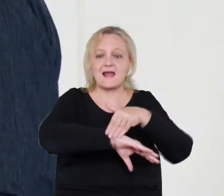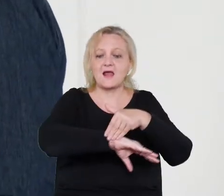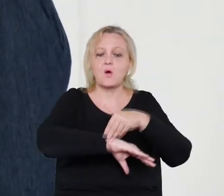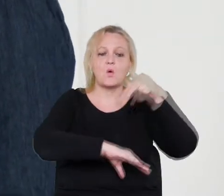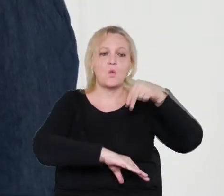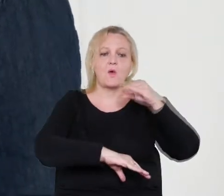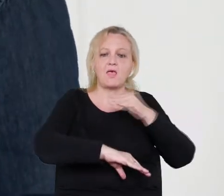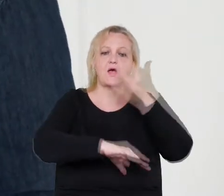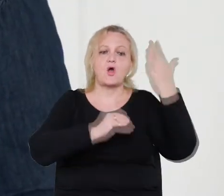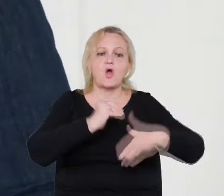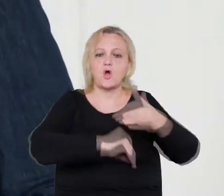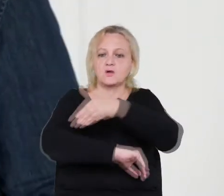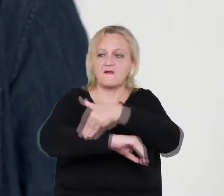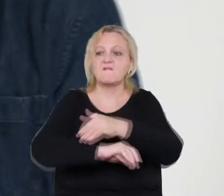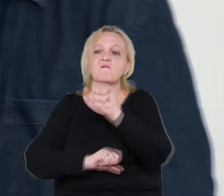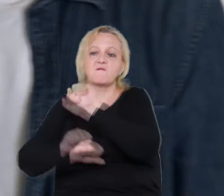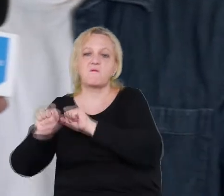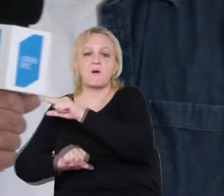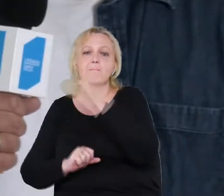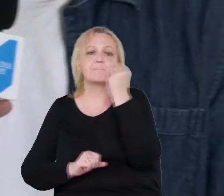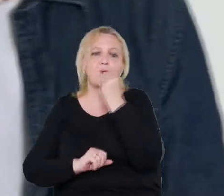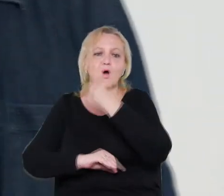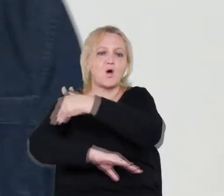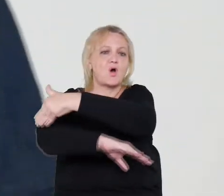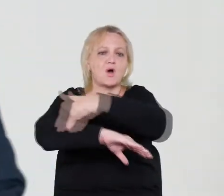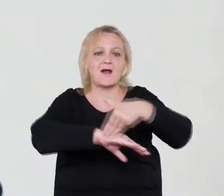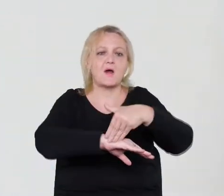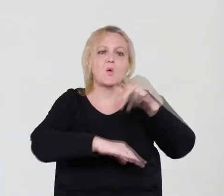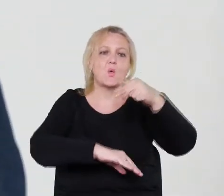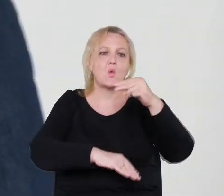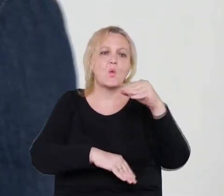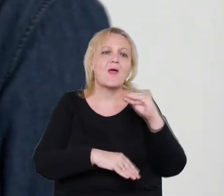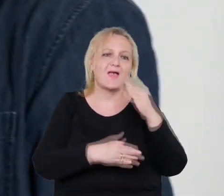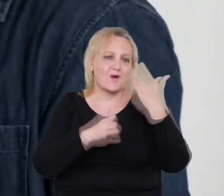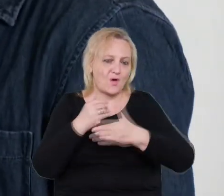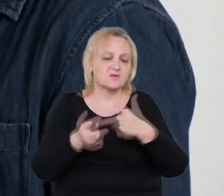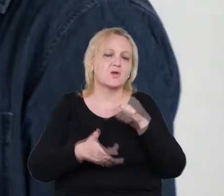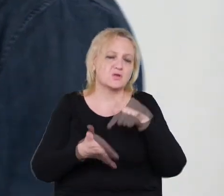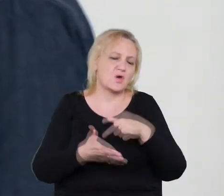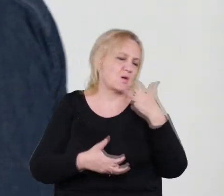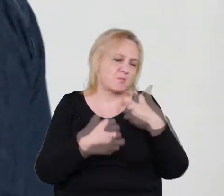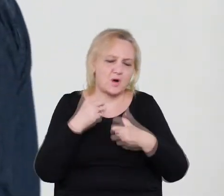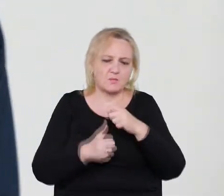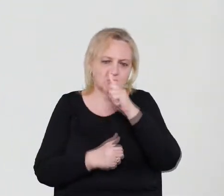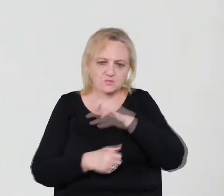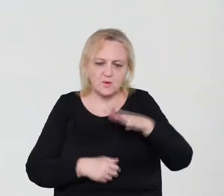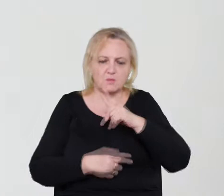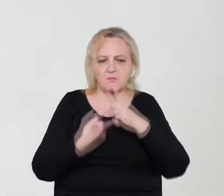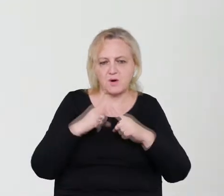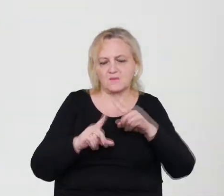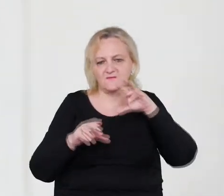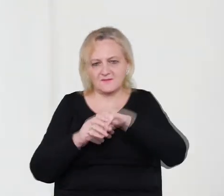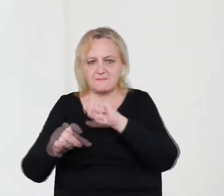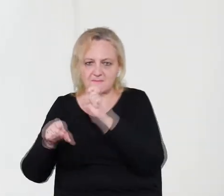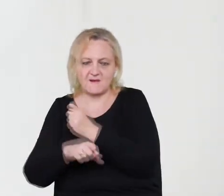i właśnie od wielu lat z tą granicą co prawda morską się zmagają i tworzy to wiele problemów społeczno-politycznych w tym kraju tak